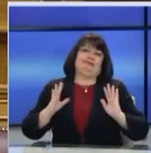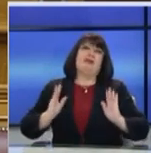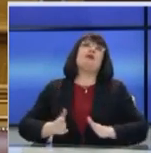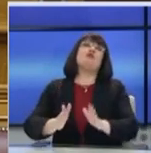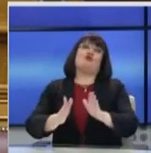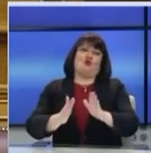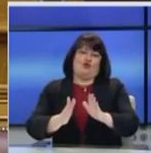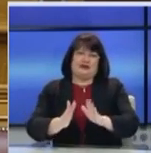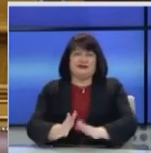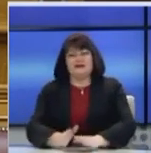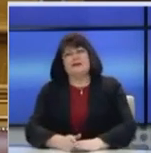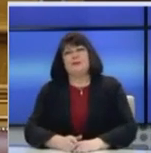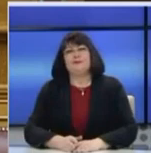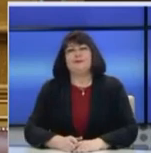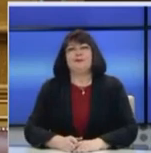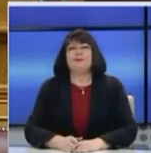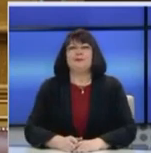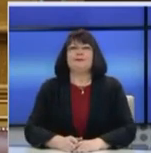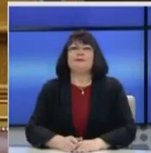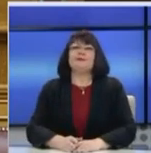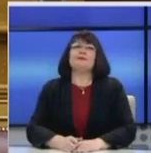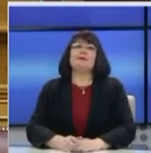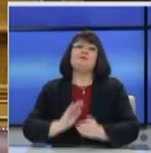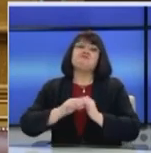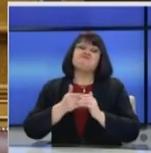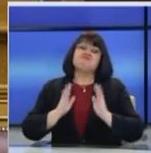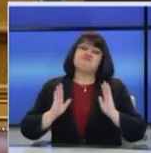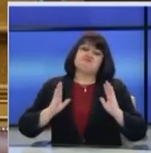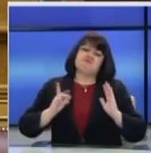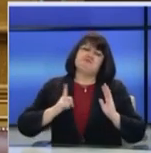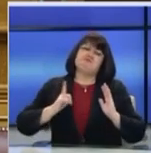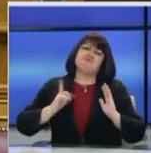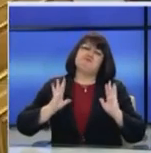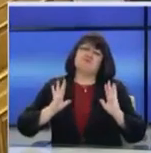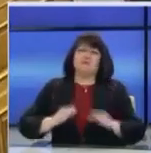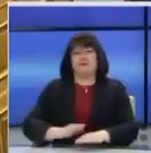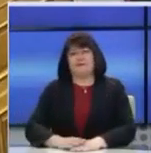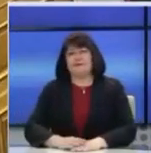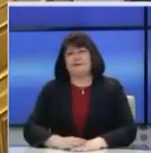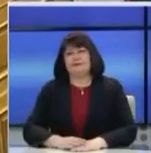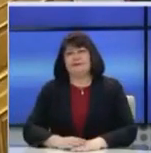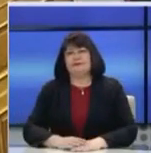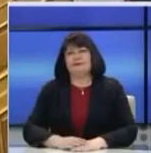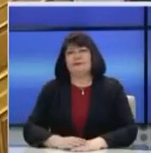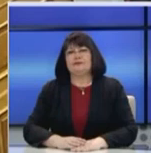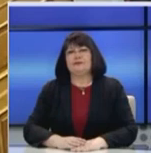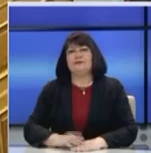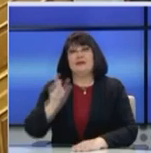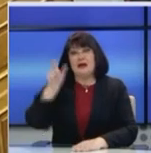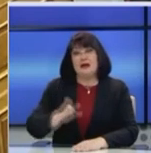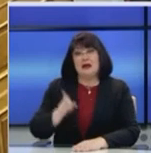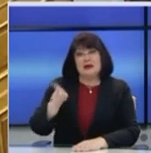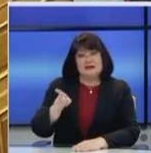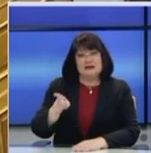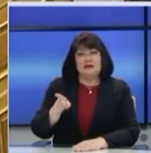ακολουθήσετε την πολιτική της δημιουργικής αδράνειας. Μας ασκήσατε και εσείς και